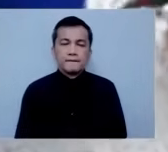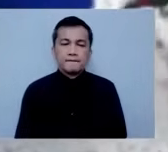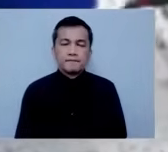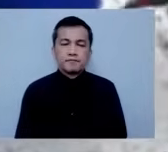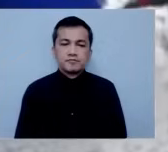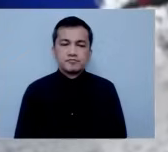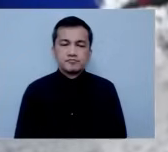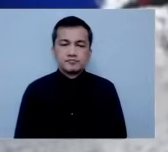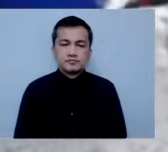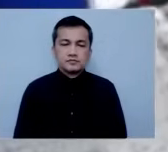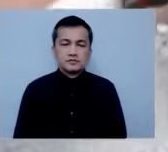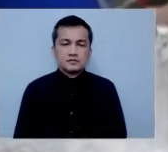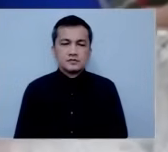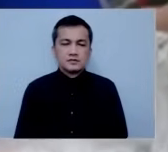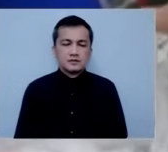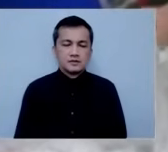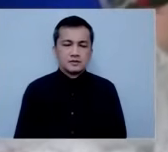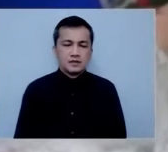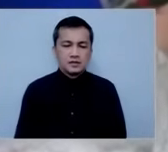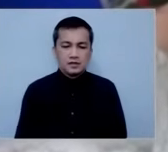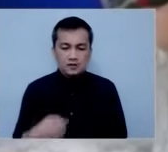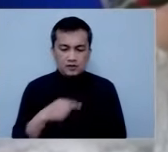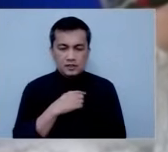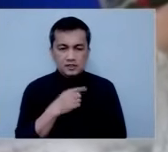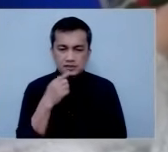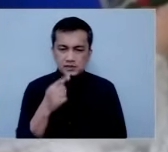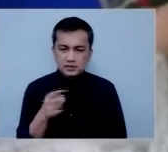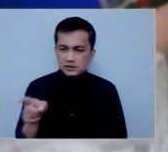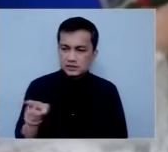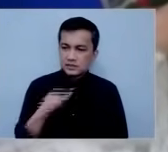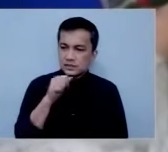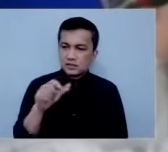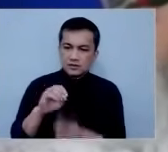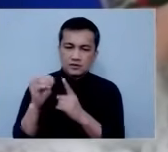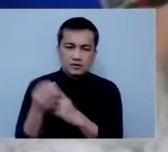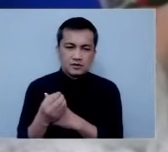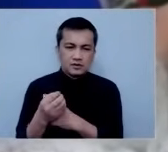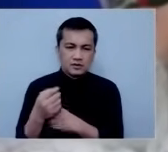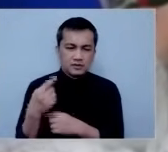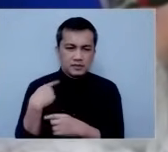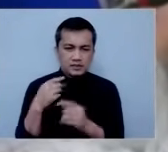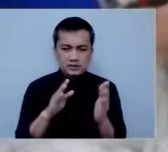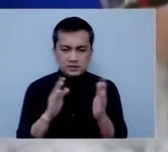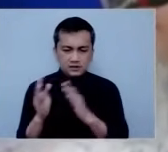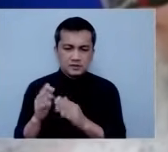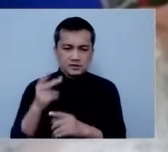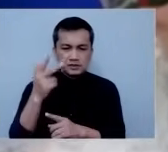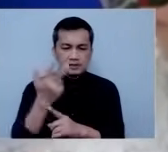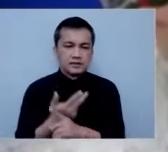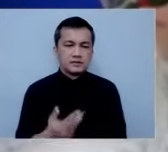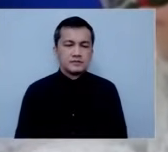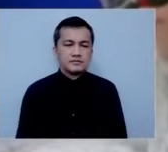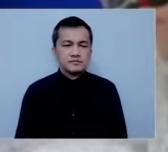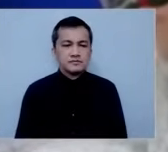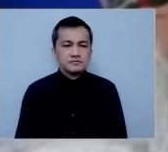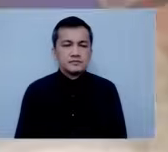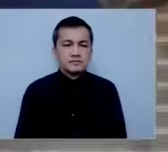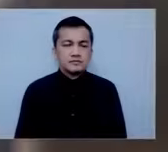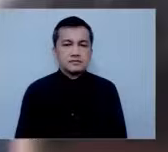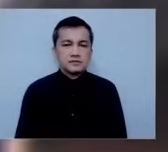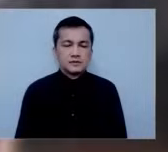na sila, ang sabi natin ay hindi ba kayo na-orient na merong extension ng 3 buwan yung